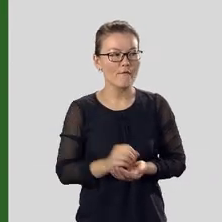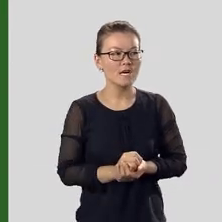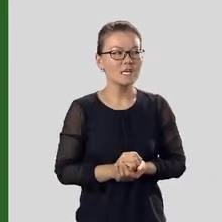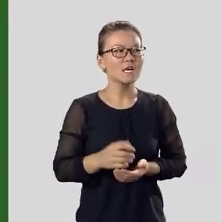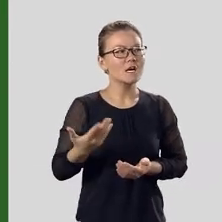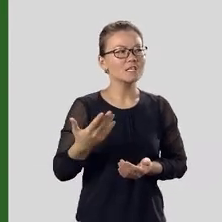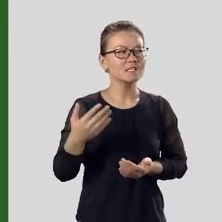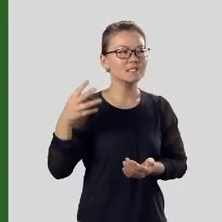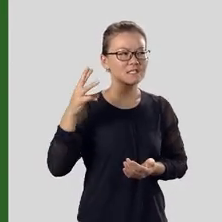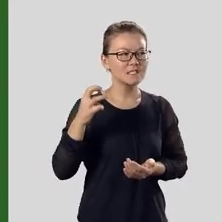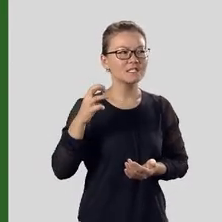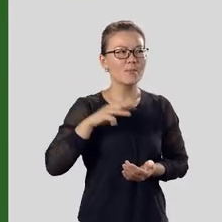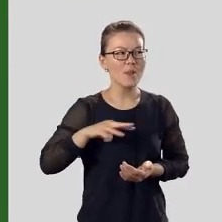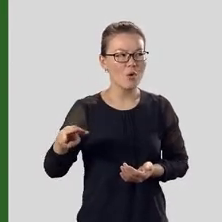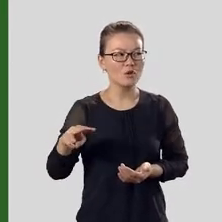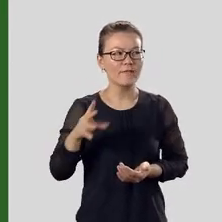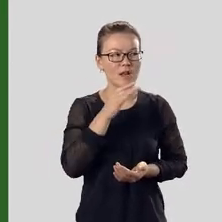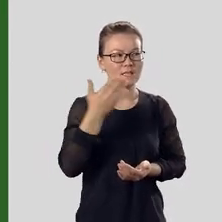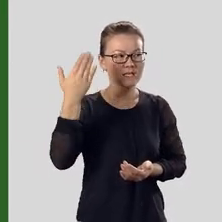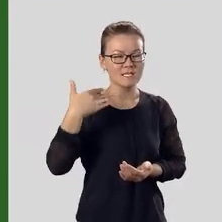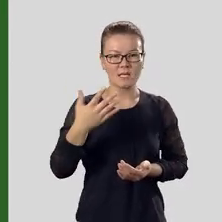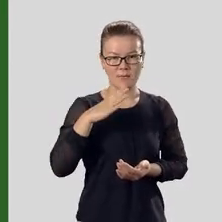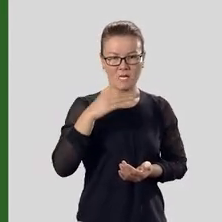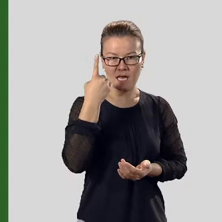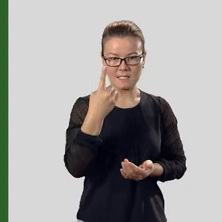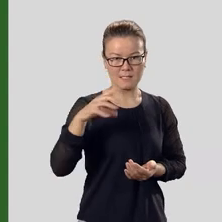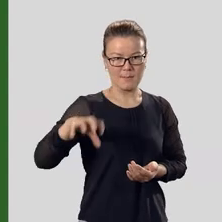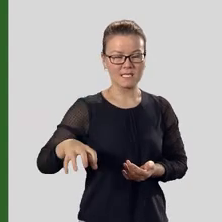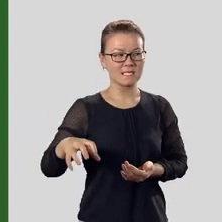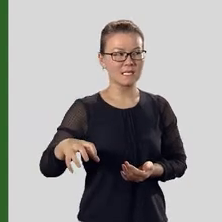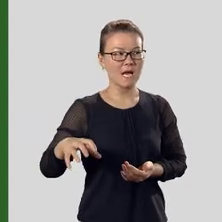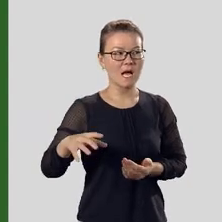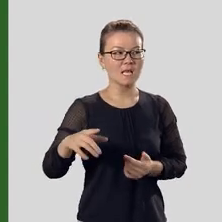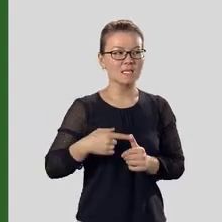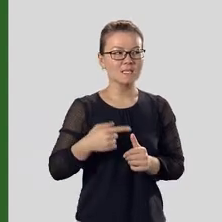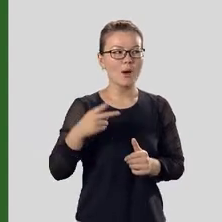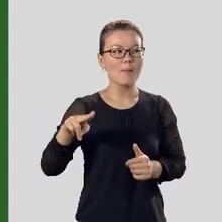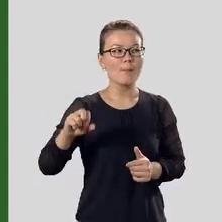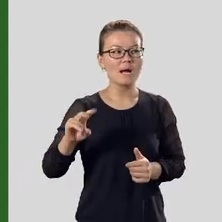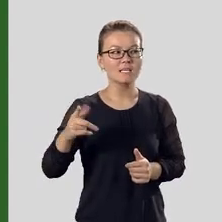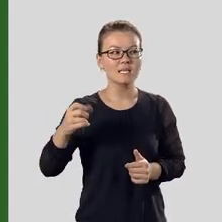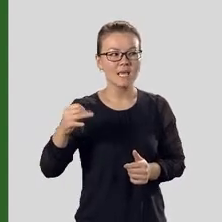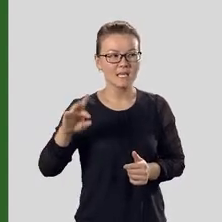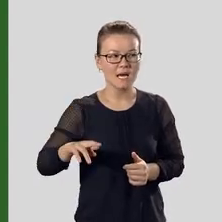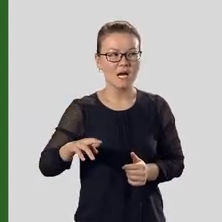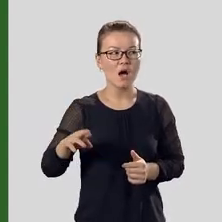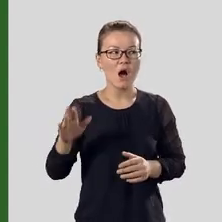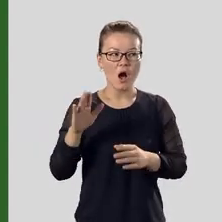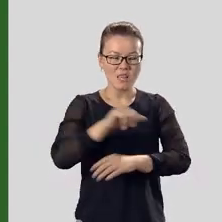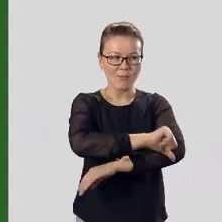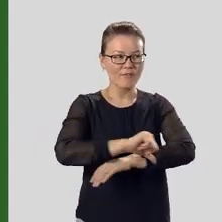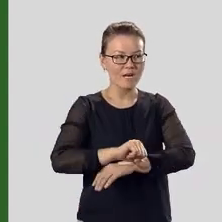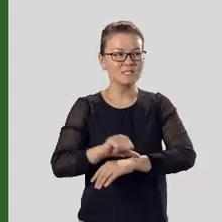Примерно 300 миллионов лет назад был лишь один материк, который назвали Пангея. Со всех сторон он